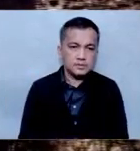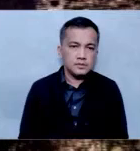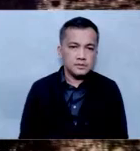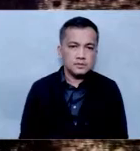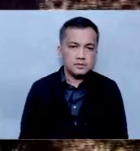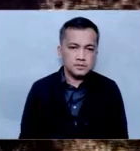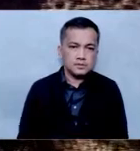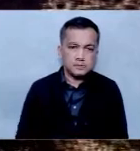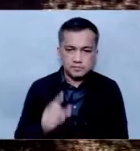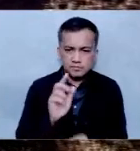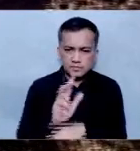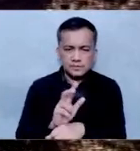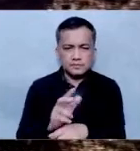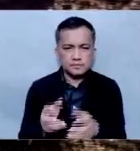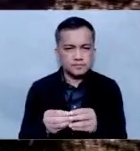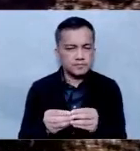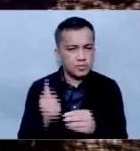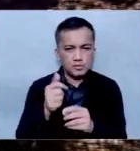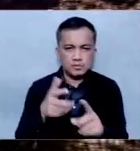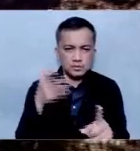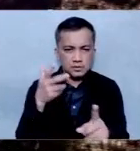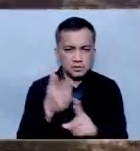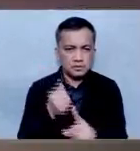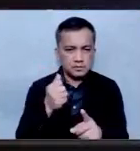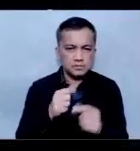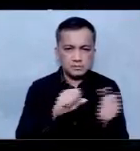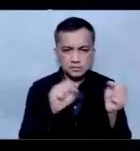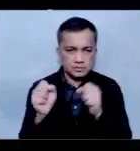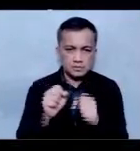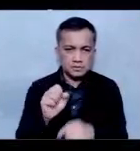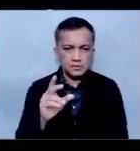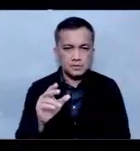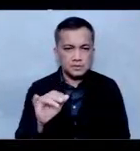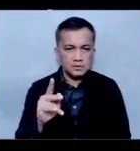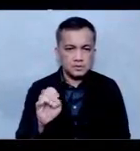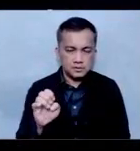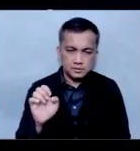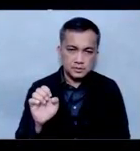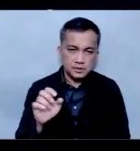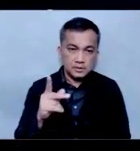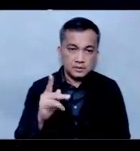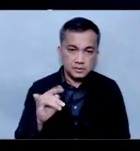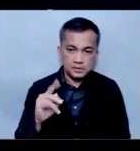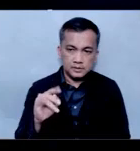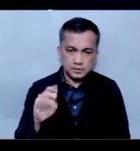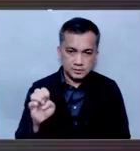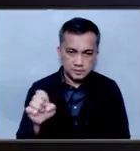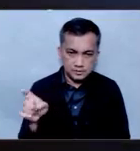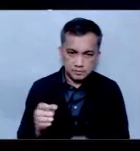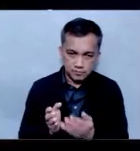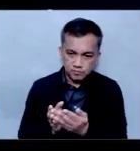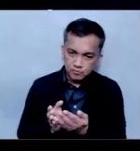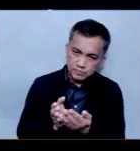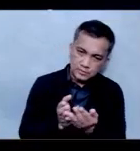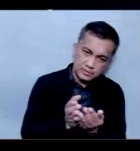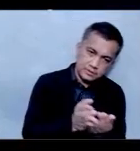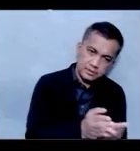sa pinakamatinding hinagupit ng bagyong Christine. Ang bangkang ito, unti-unti inanod ng baha.